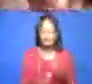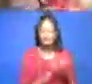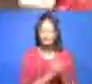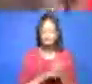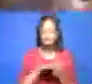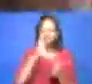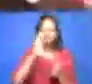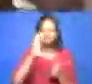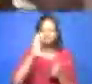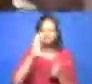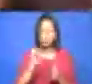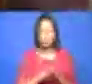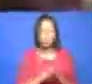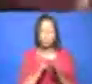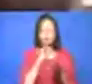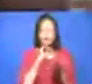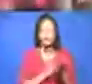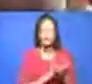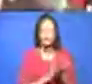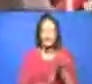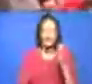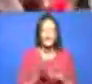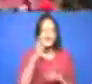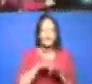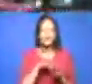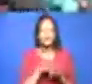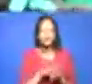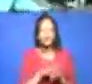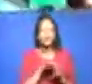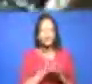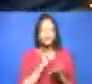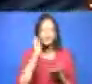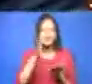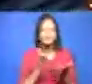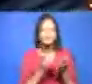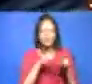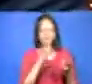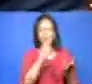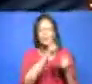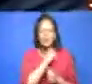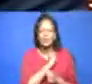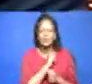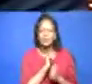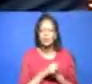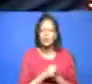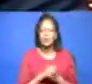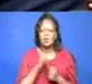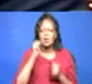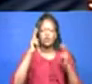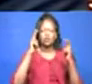BBI uliopendekeza kubuniwa kwa wadhifa huo atakapohudumu endapo ataidhinishwa. But one of the key